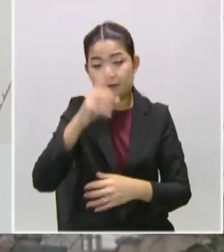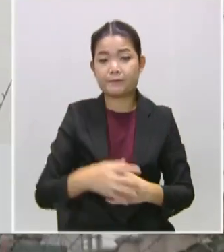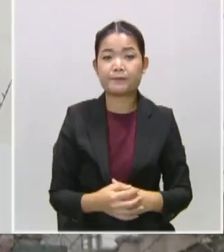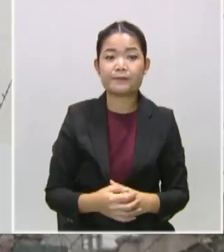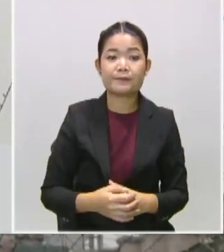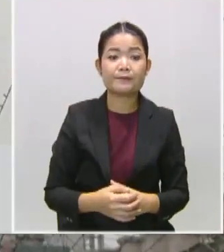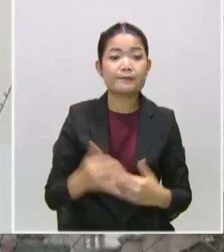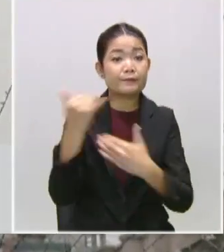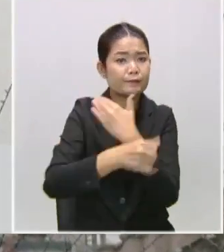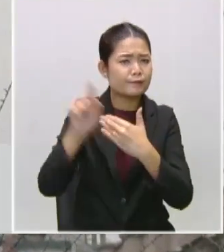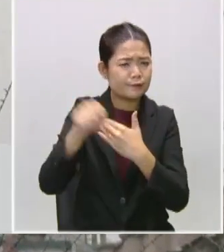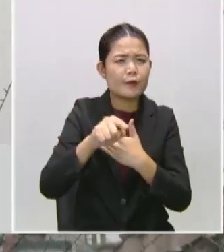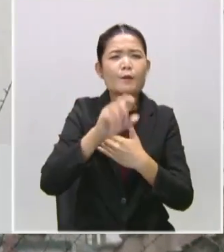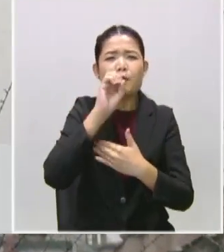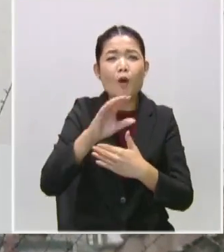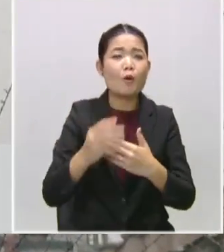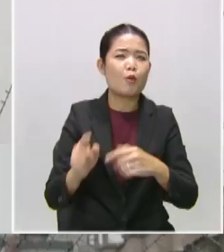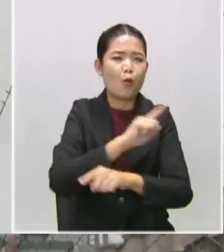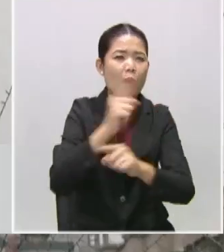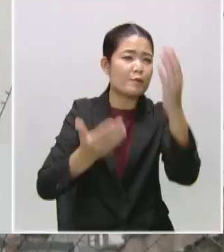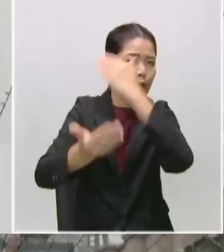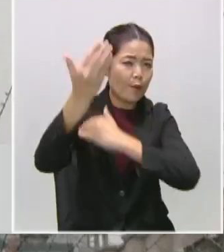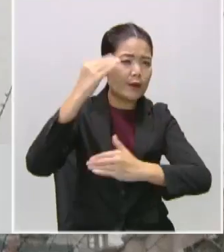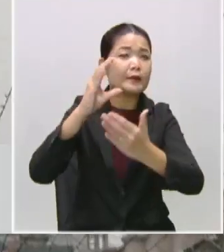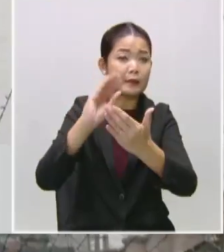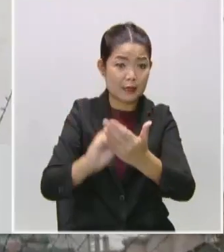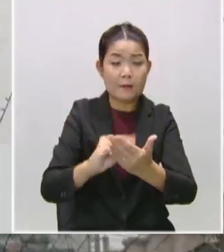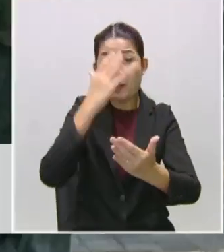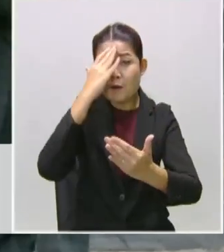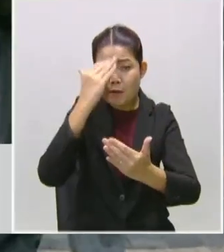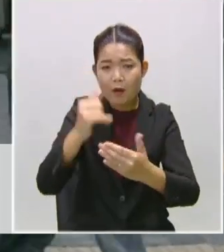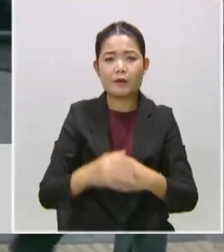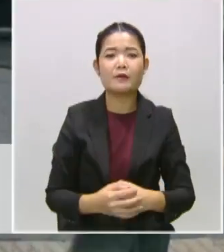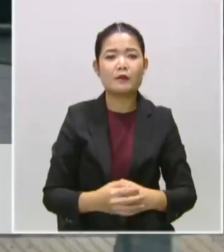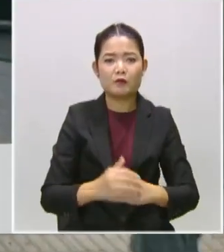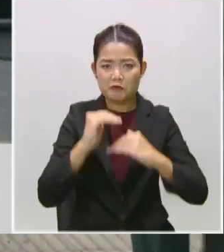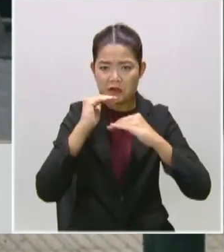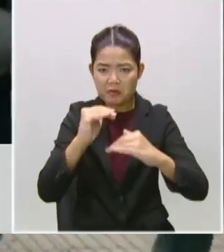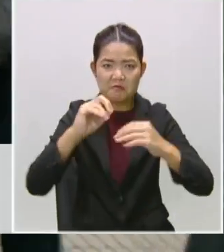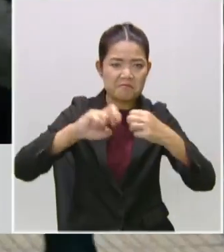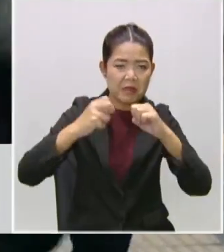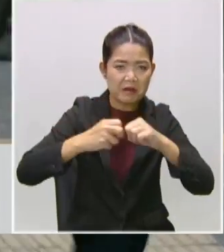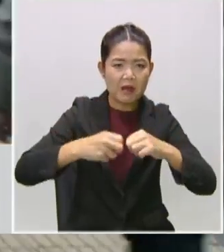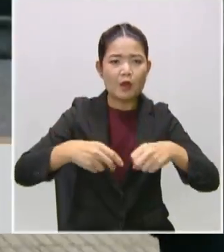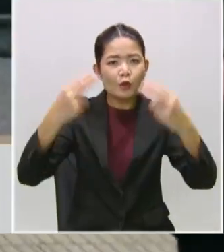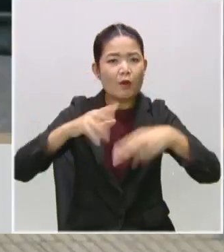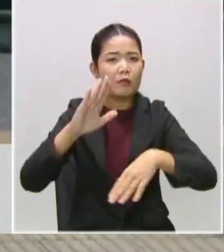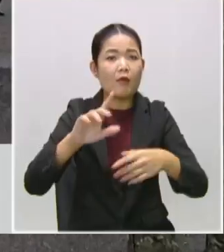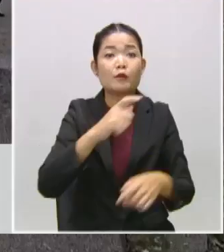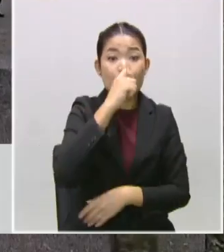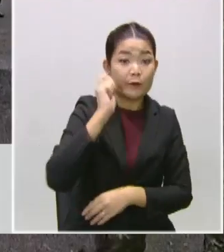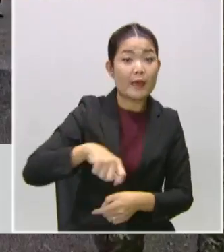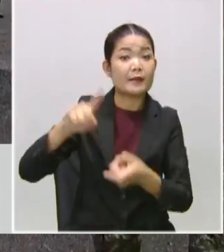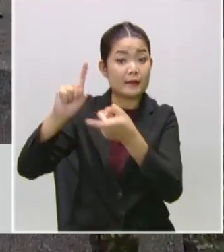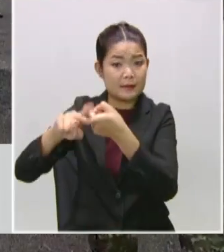งอังกฤษนะคะว่าเป็นวันประวัติศาสตร์ที่จะช่วยกำหนดผลลัพธ์ของปัญหาขัดแย้งรัสเซียยูเครนค่ะอย่างไรก็ตามรถถังอับราม